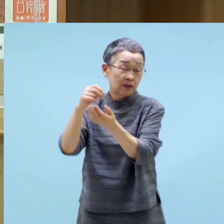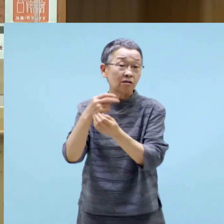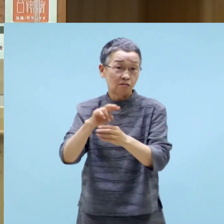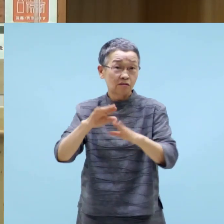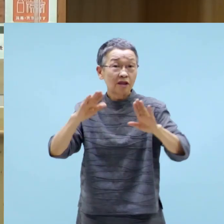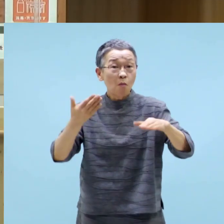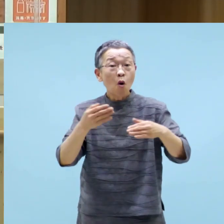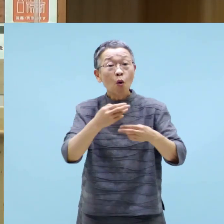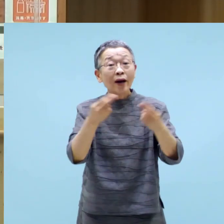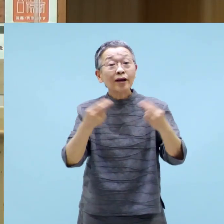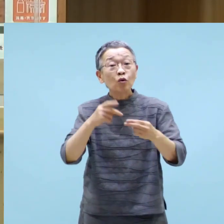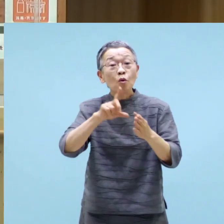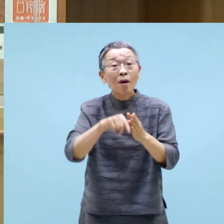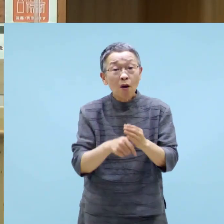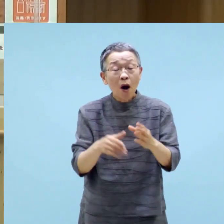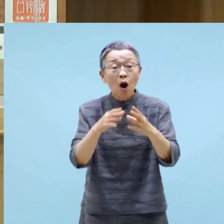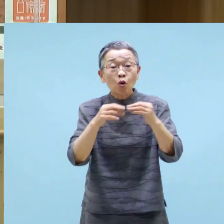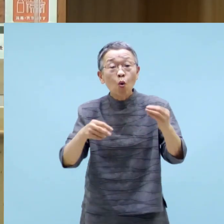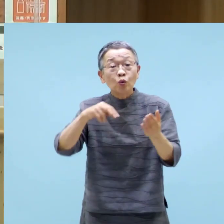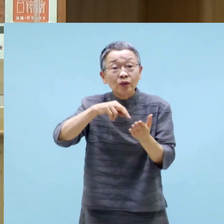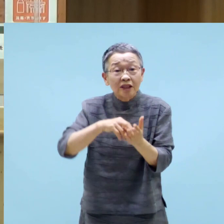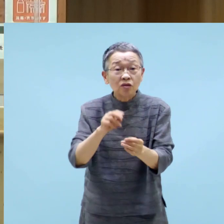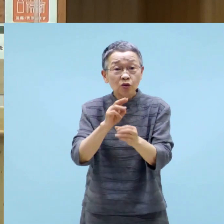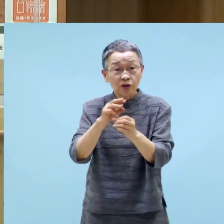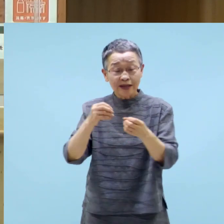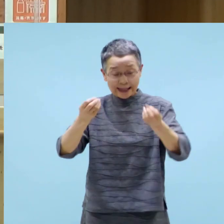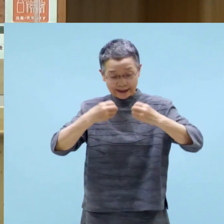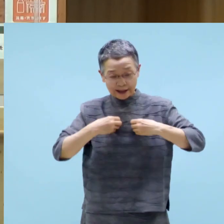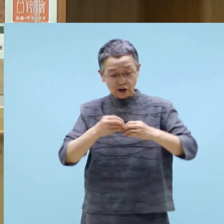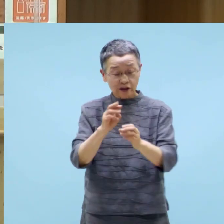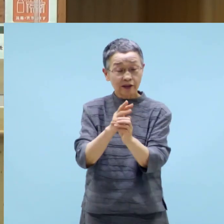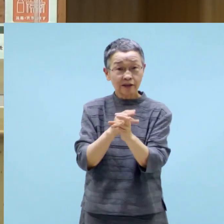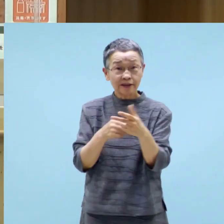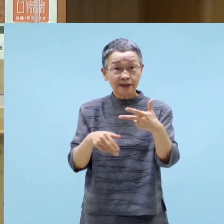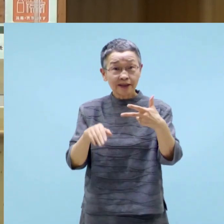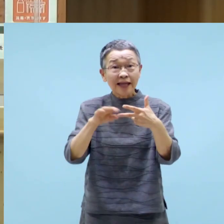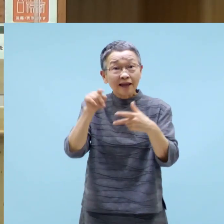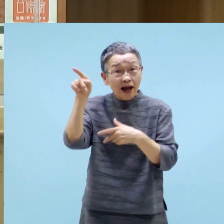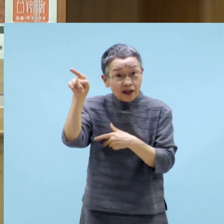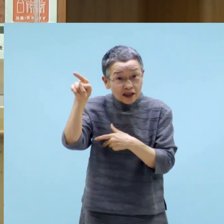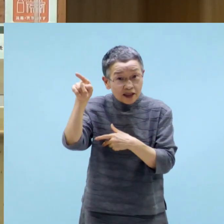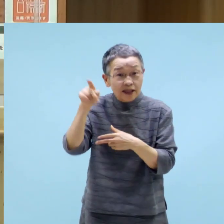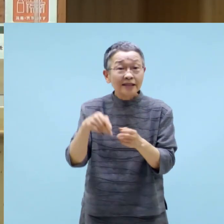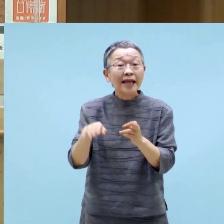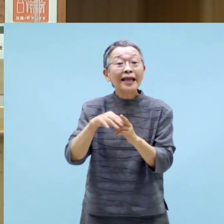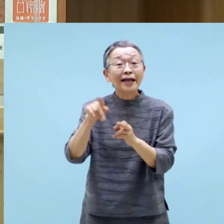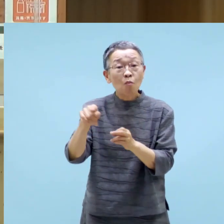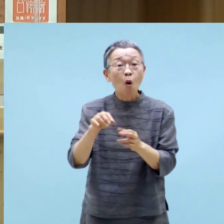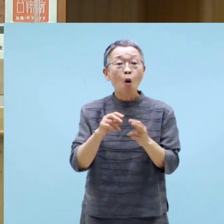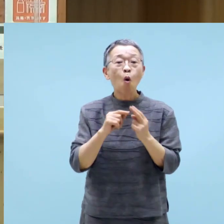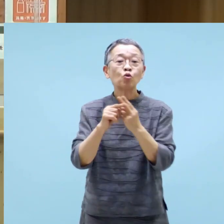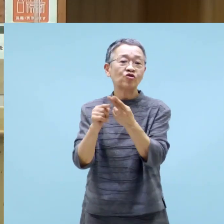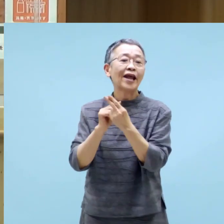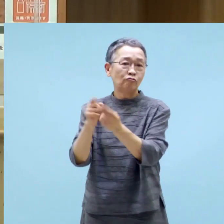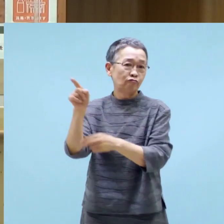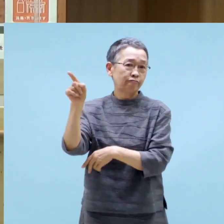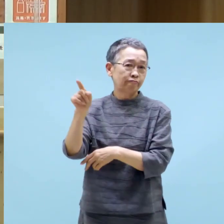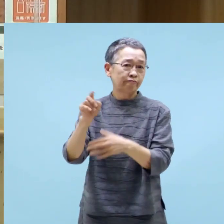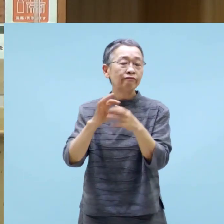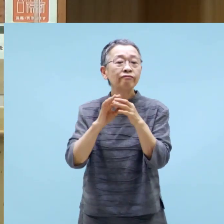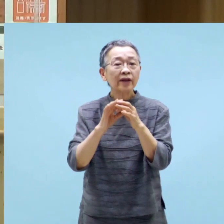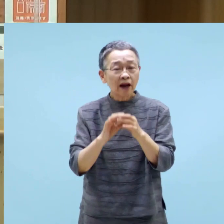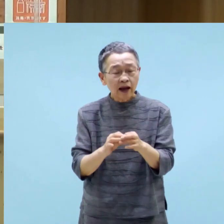た国立感染研にも送ってます。ですからちょっとこの扱いだけでも各都道府県によって異なる状況になっちゃってるので、